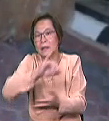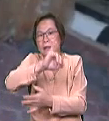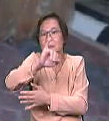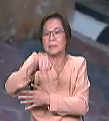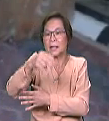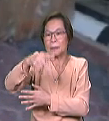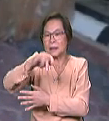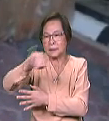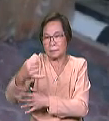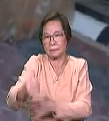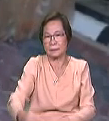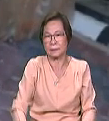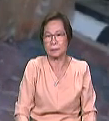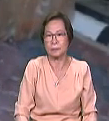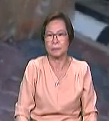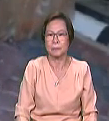pengakutan